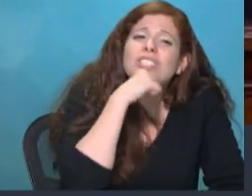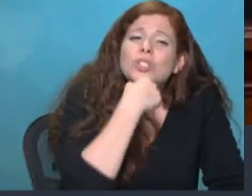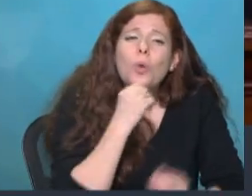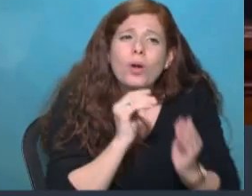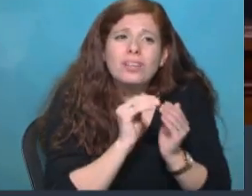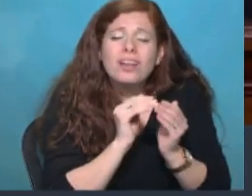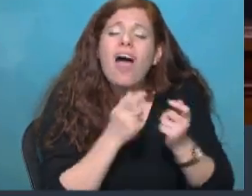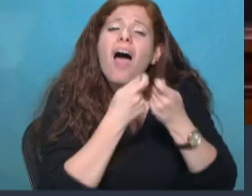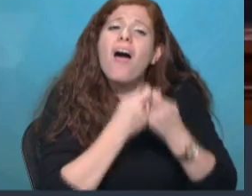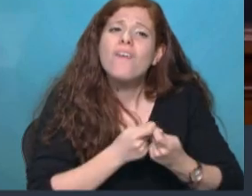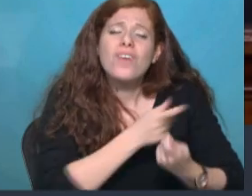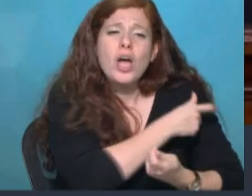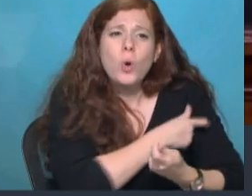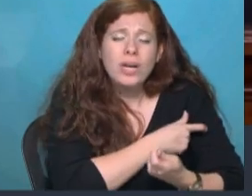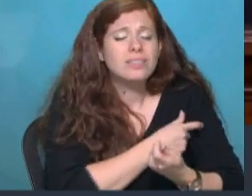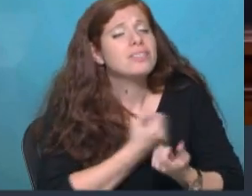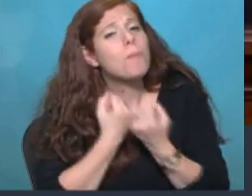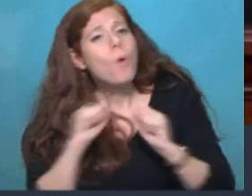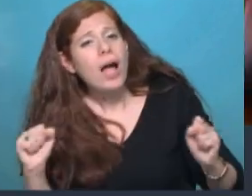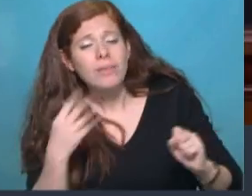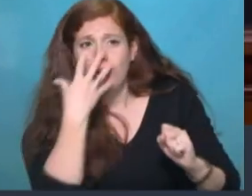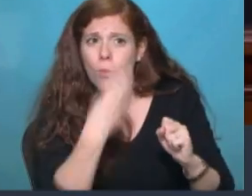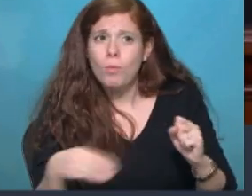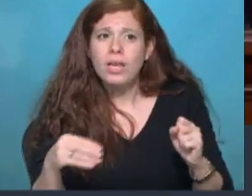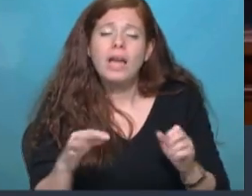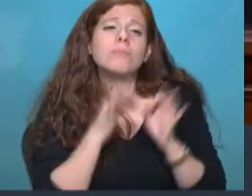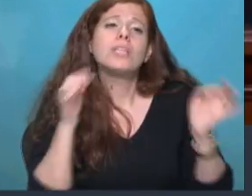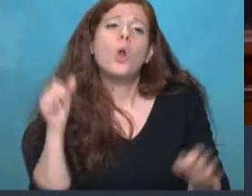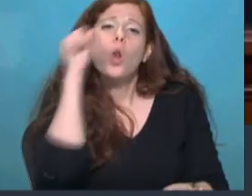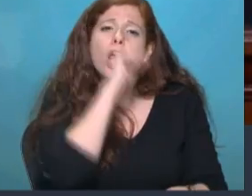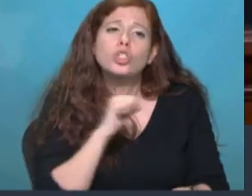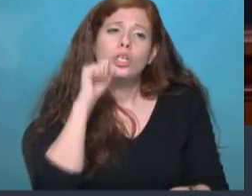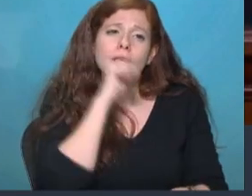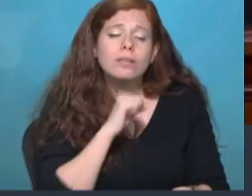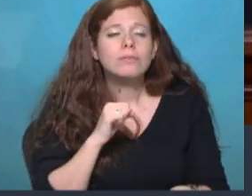קונגרס, דמוקרטים ורפובליקנים, פצחו בשיר.